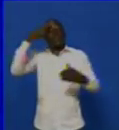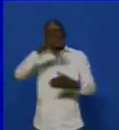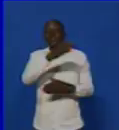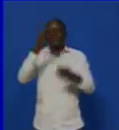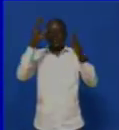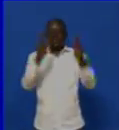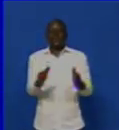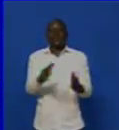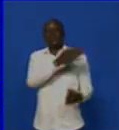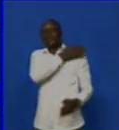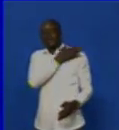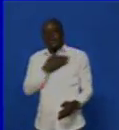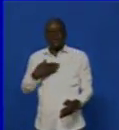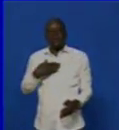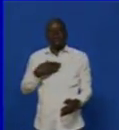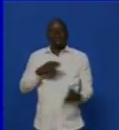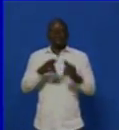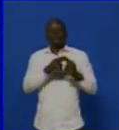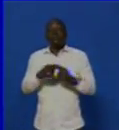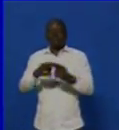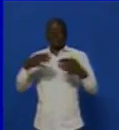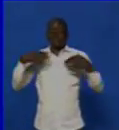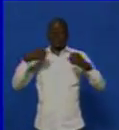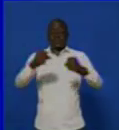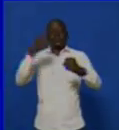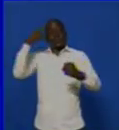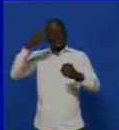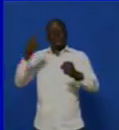et unissons nos forces face à cette force aveugle.